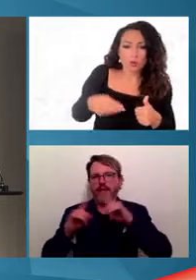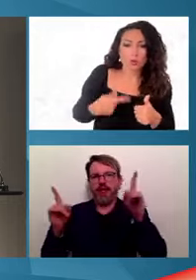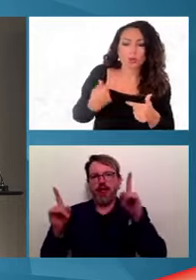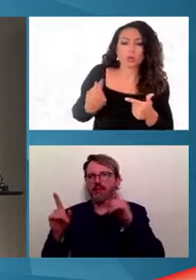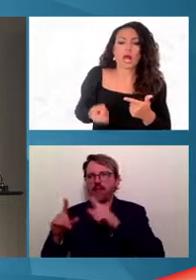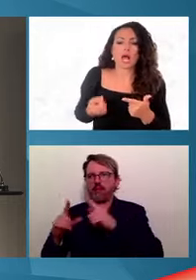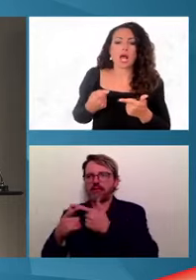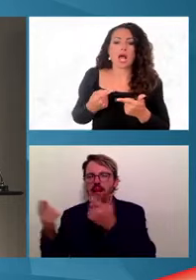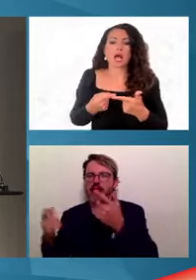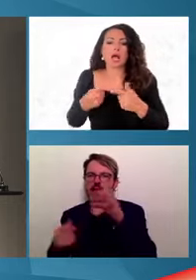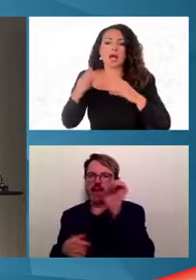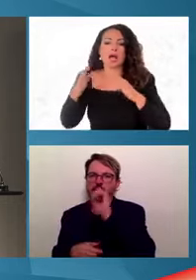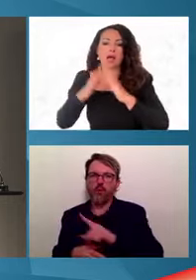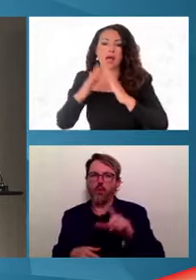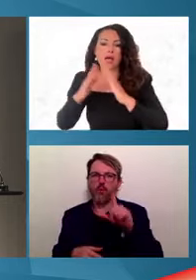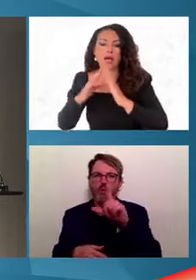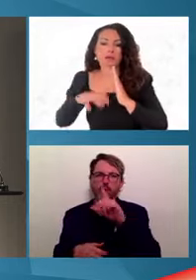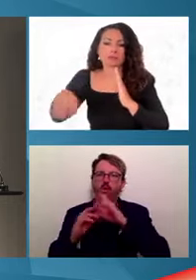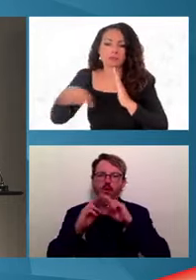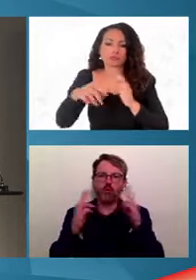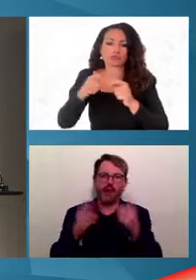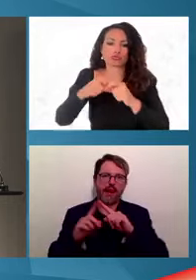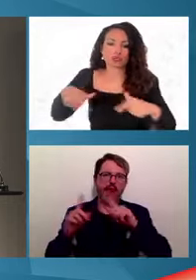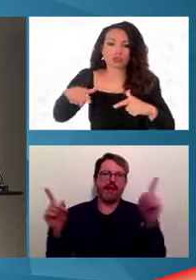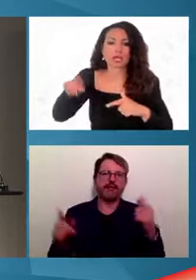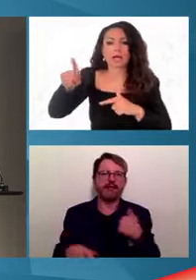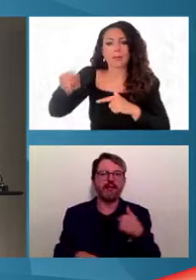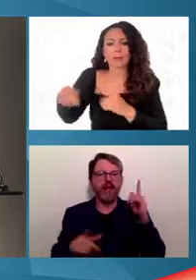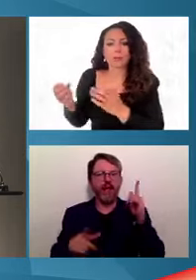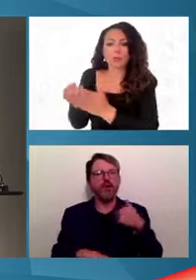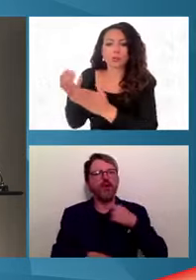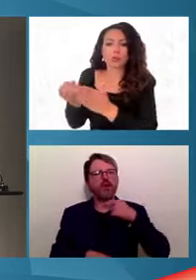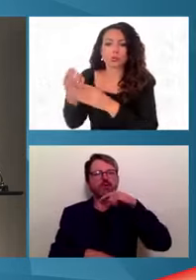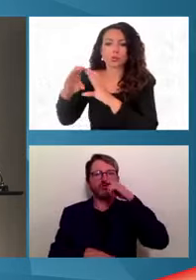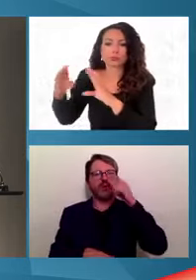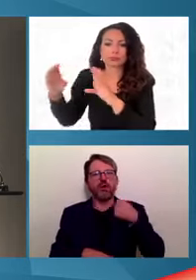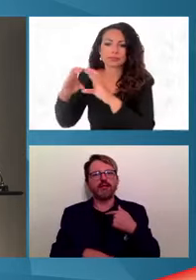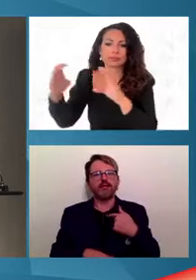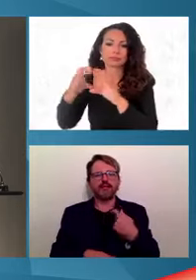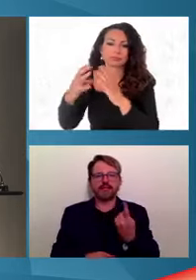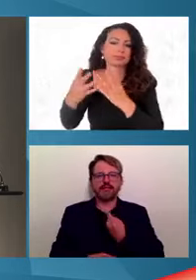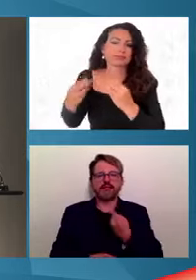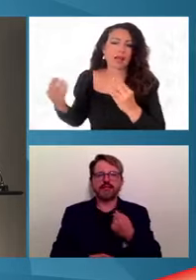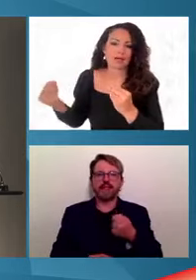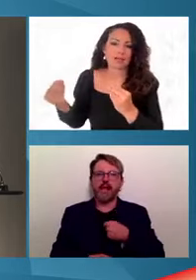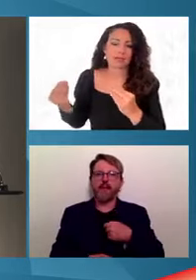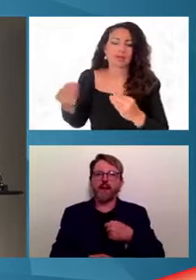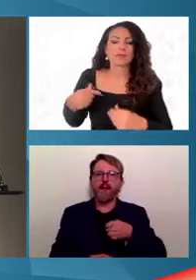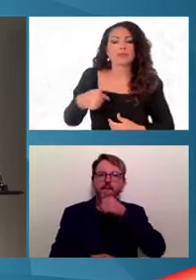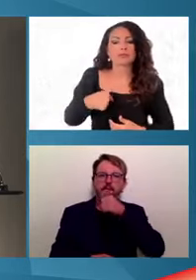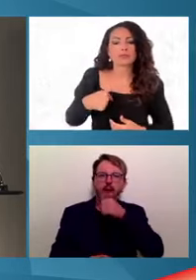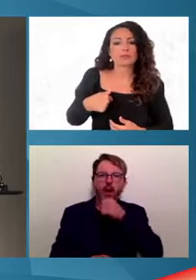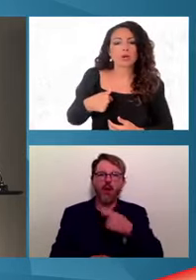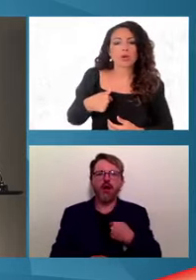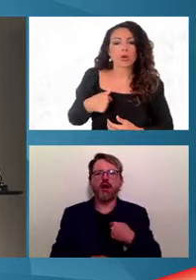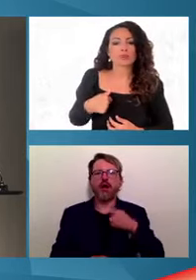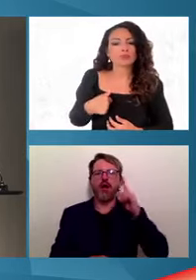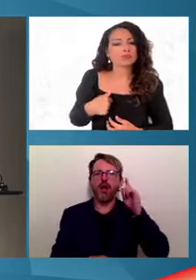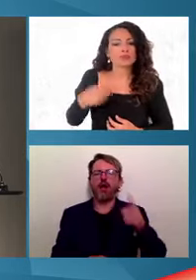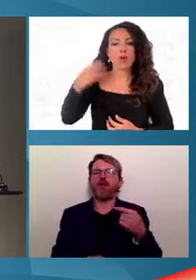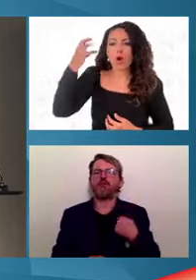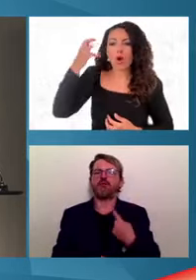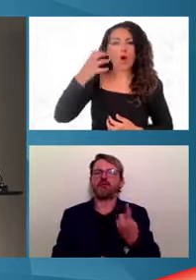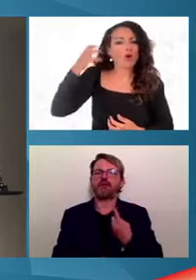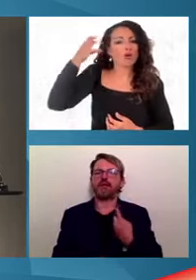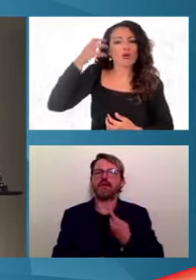Europas oder dieser Welt. Wie immer gesagt, ich bin mit Stolz Bauer und das können wir auch mit Stolz sein, aber dazu gehört auch